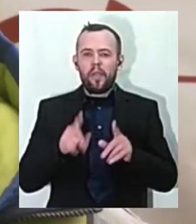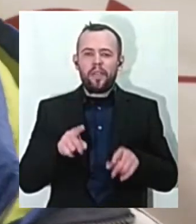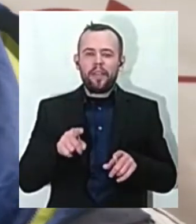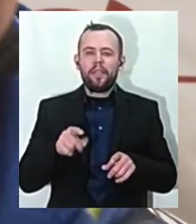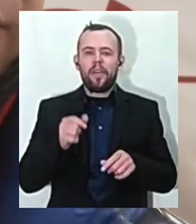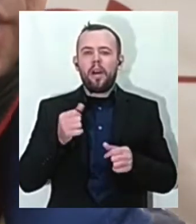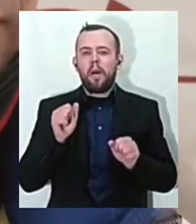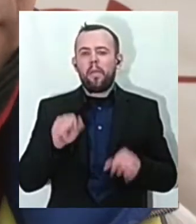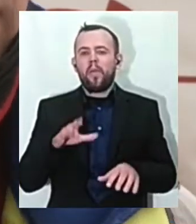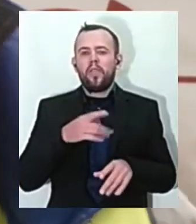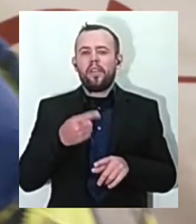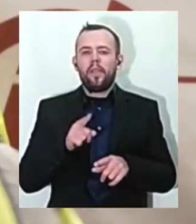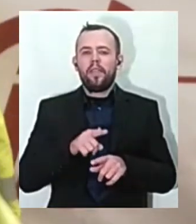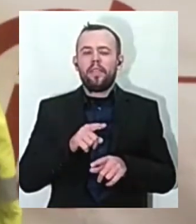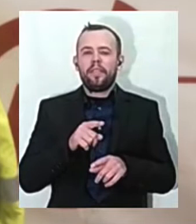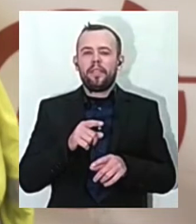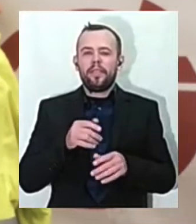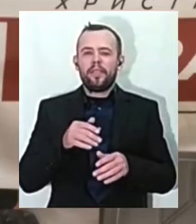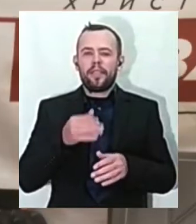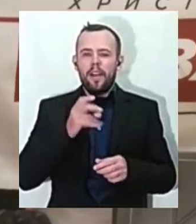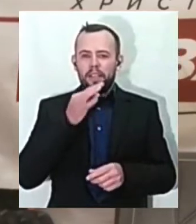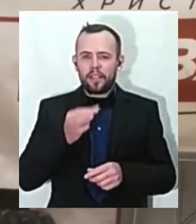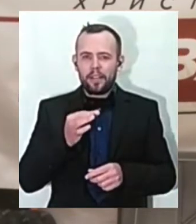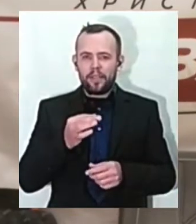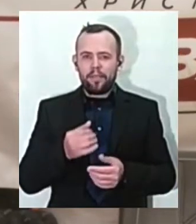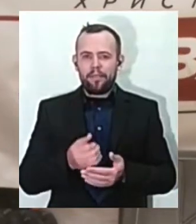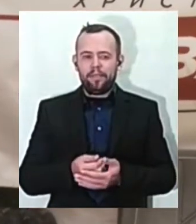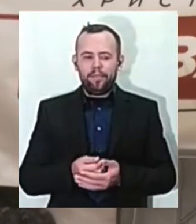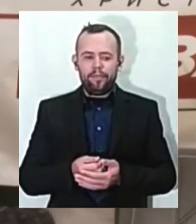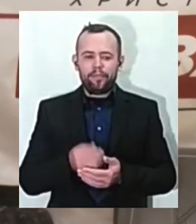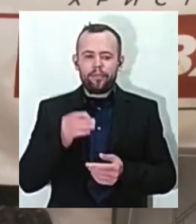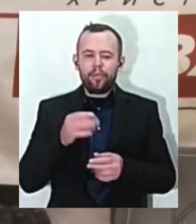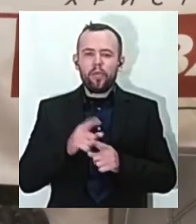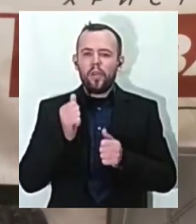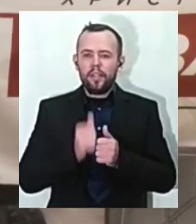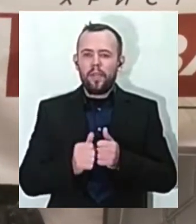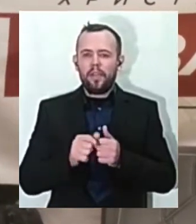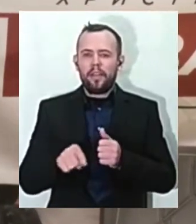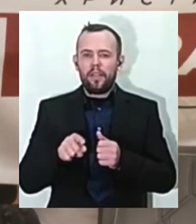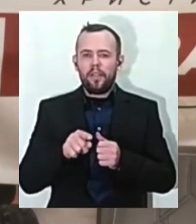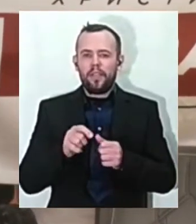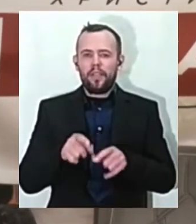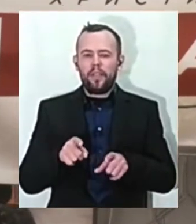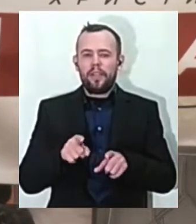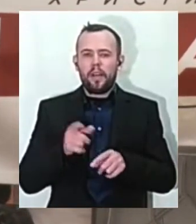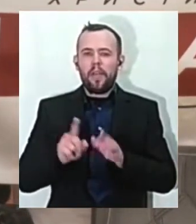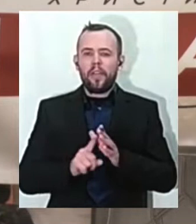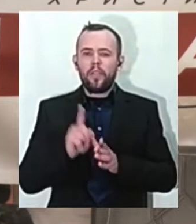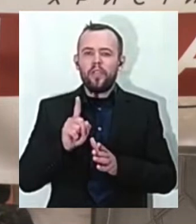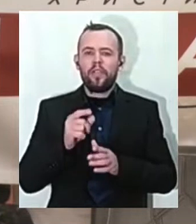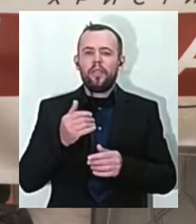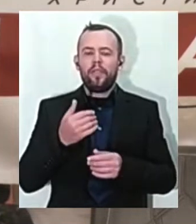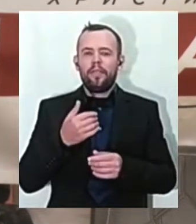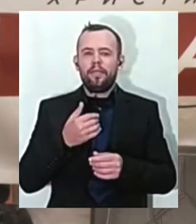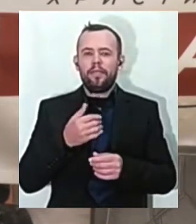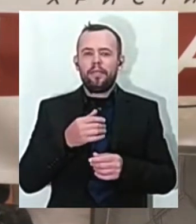так от все чорне так сидять. От. І кожен там може вип'ять, там починає, там, п'яні приходять. І у